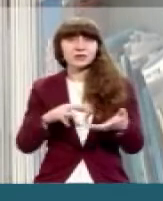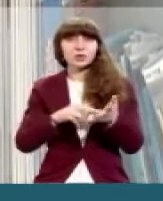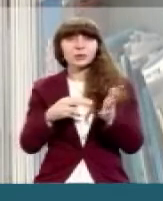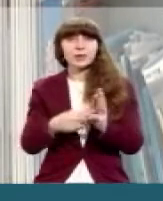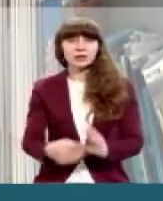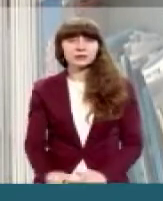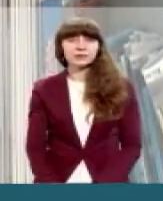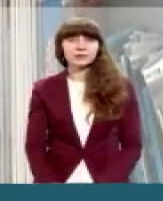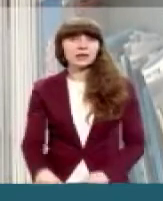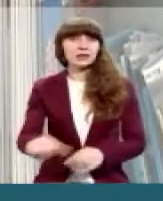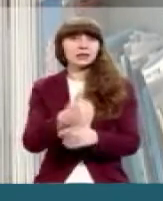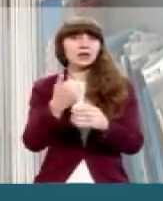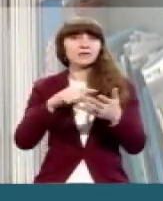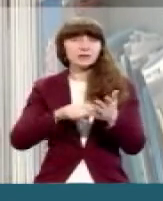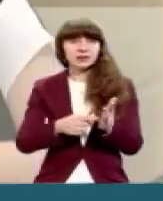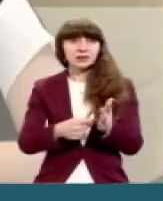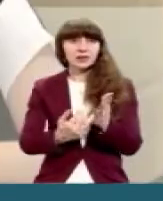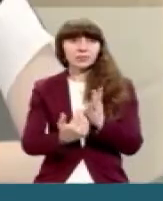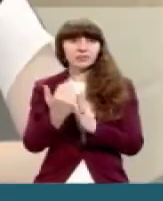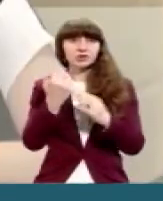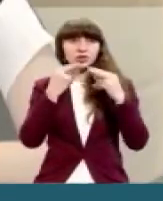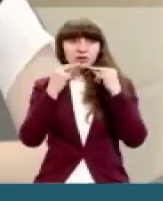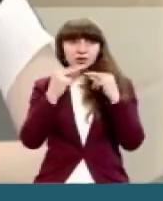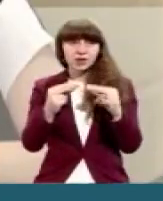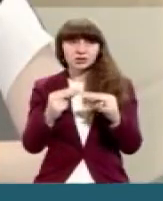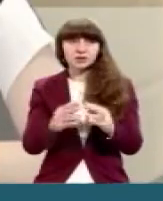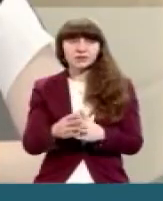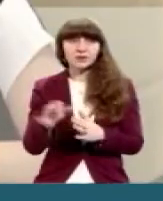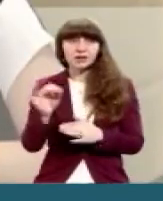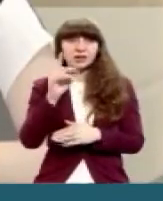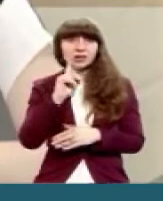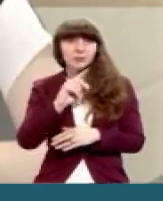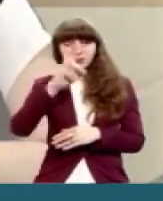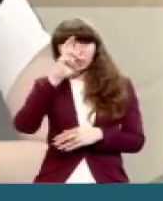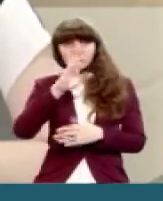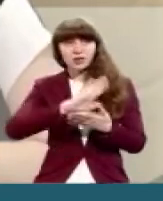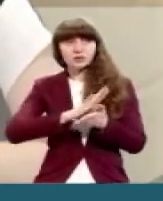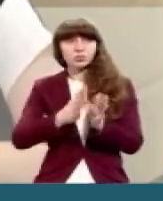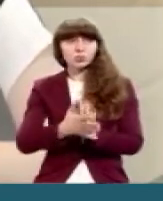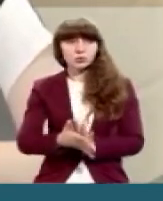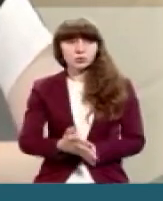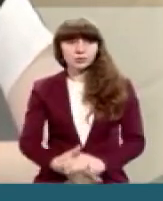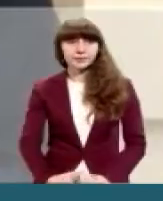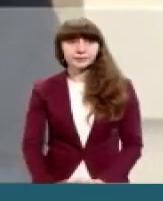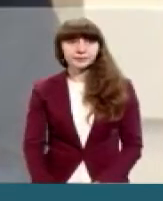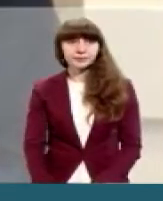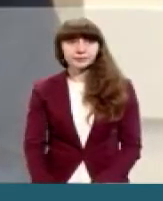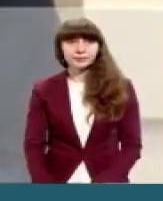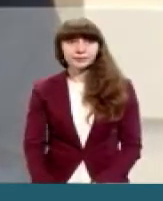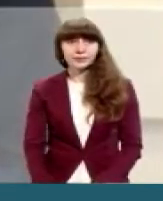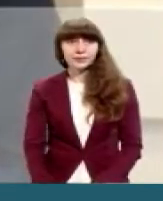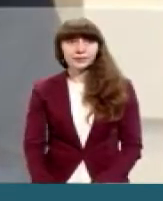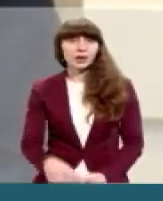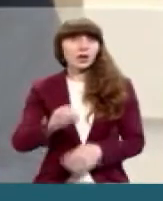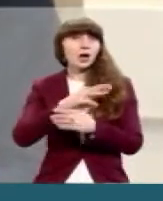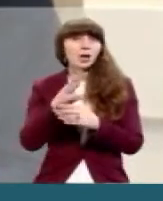алу амалдарын түсіндіреміз. Жәрмеңкенің негізгі мақсаты мемлекеттік қызметтердің сапасы мен қолжетімділігін арттыру, халықпен кері